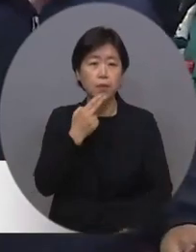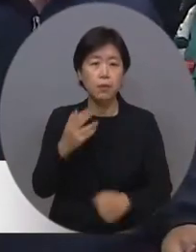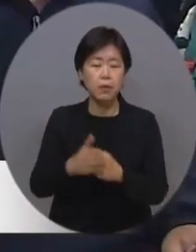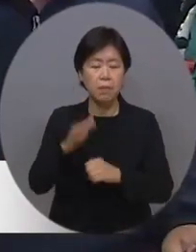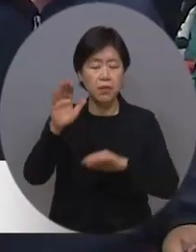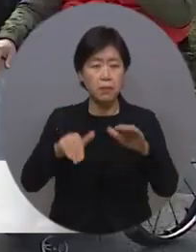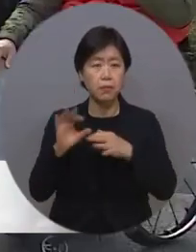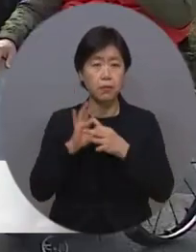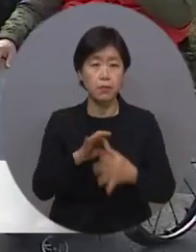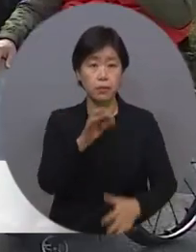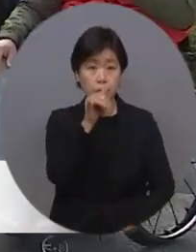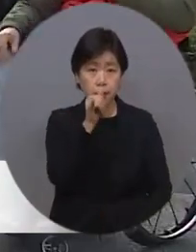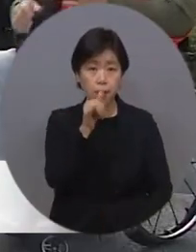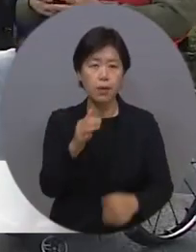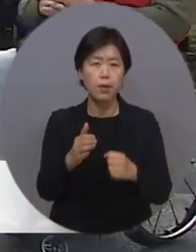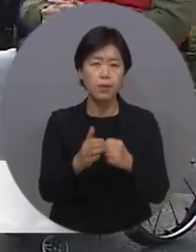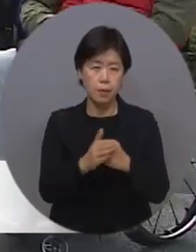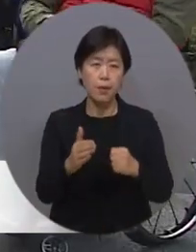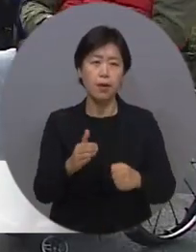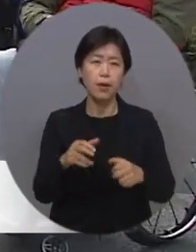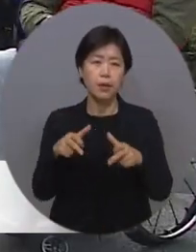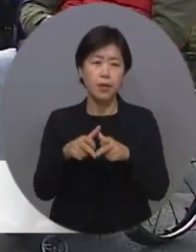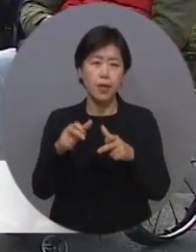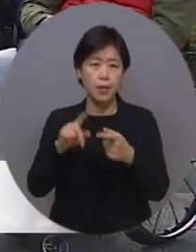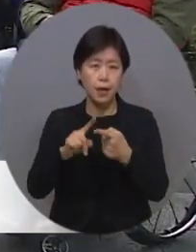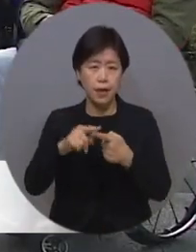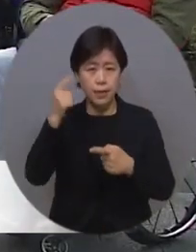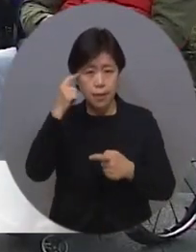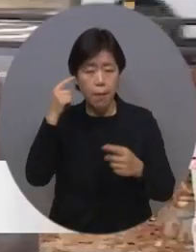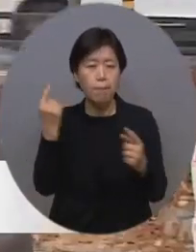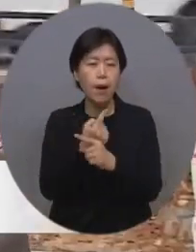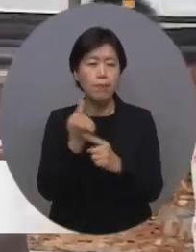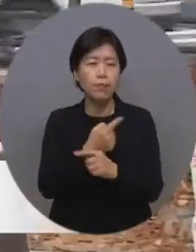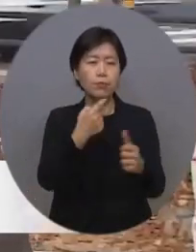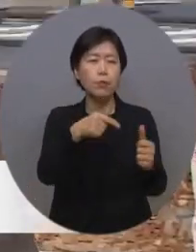대전시 공공기관 관계자 대상 장애인식 개선 교육과